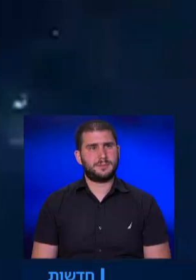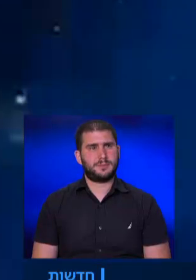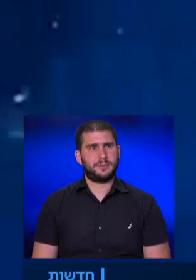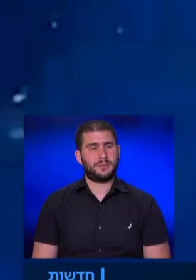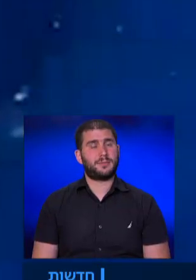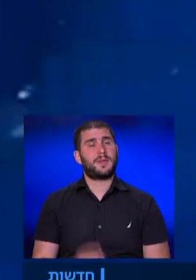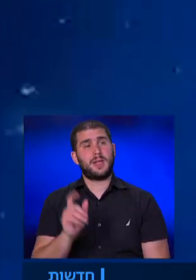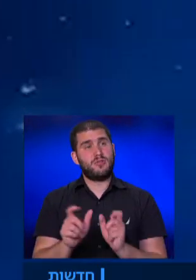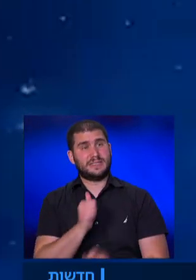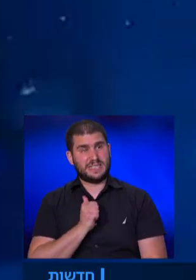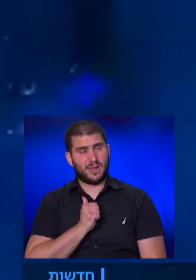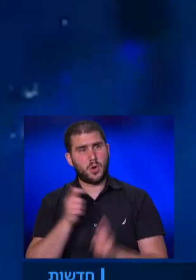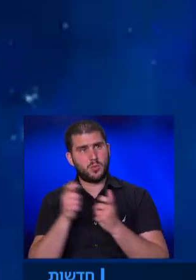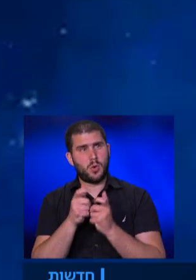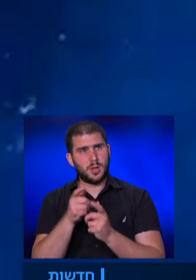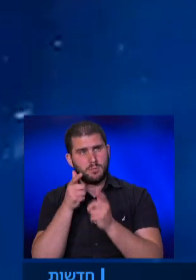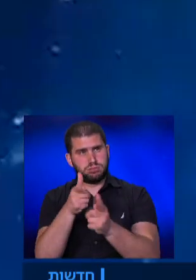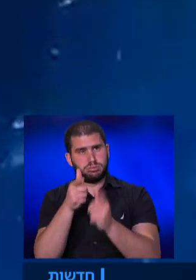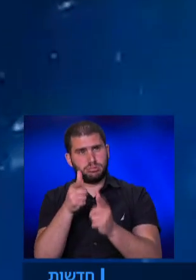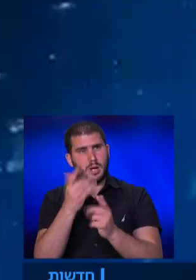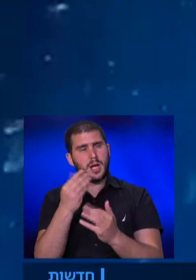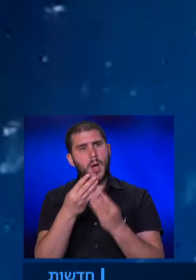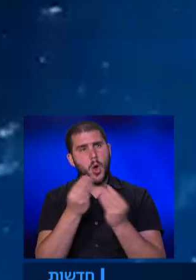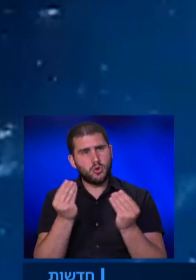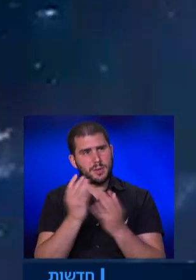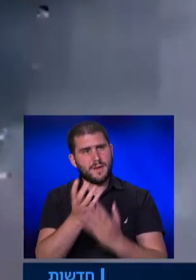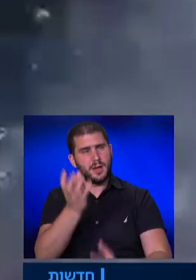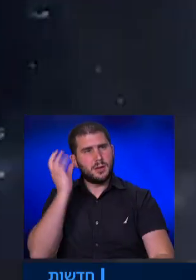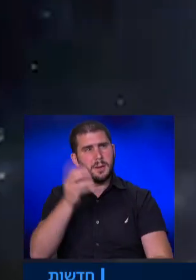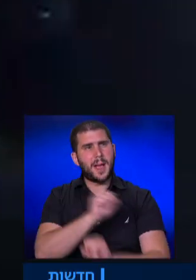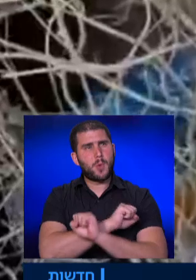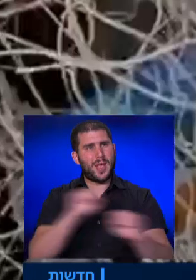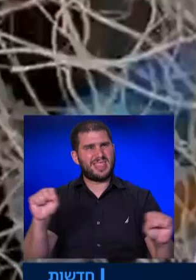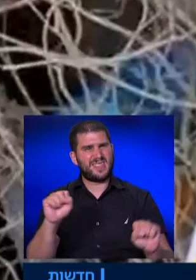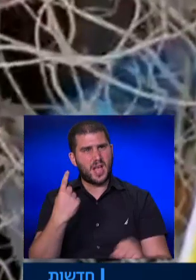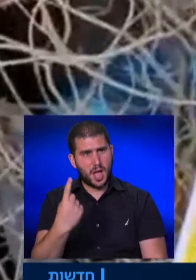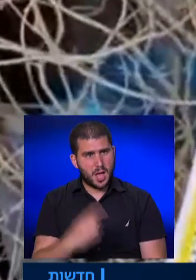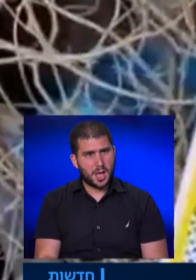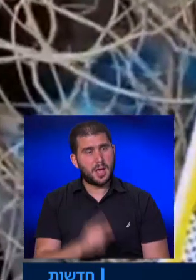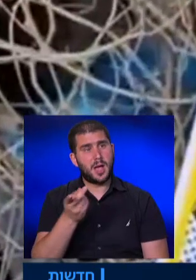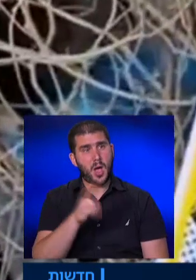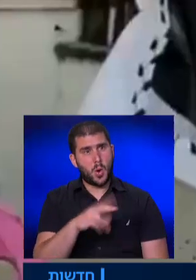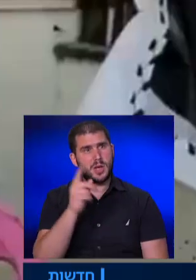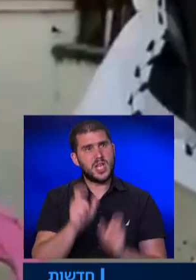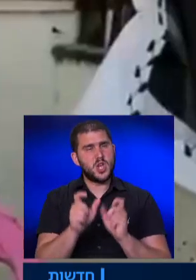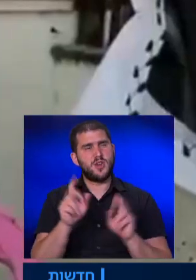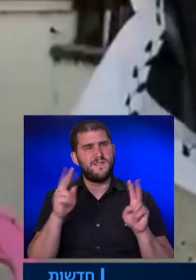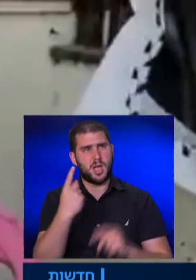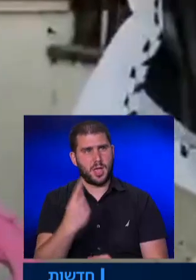לפי גורמי צבא, הכוחות פתחו באש של כמה חשודים שידעו עליהם בקבוקי תבערה, ההרוג הוא איש